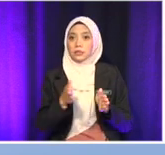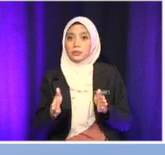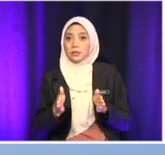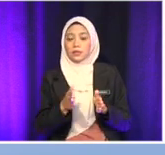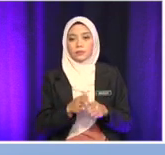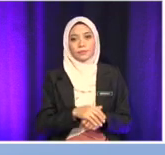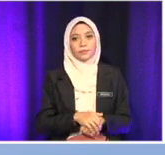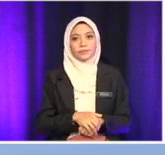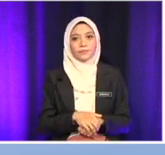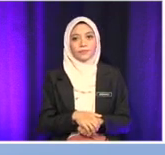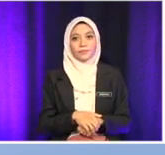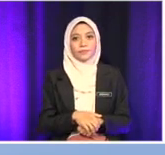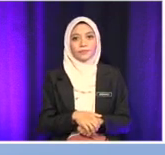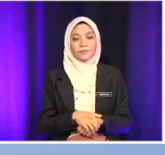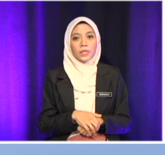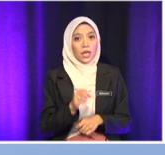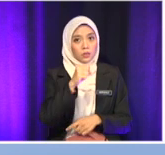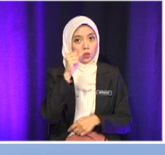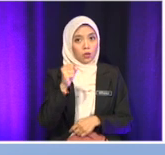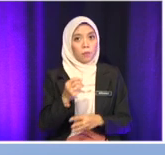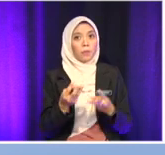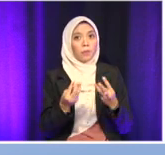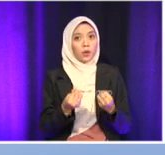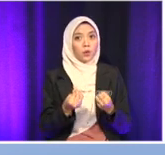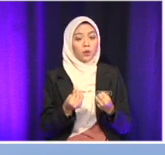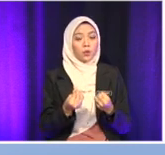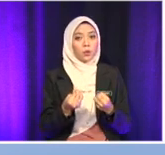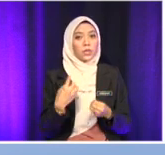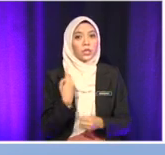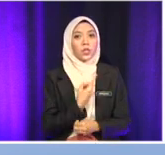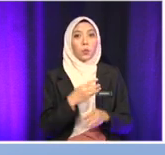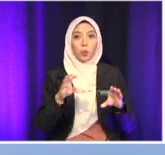ialah 6 cm dan seolah minta kita buat